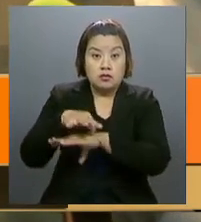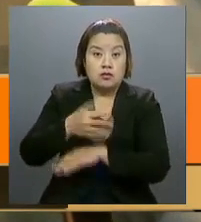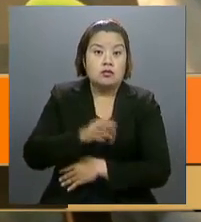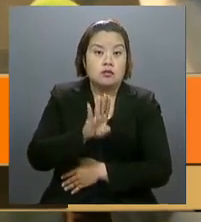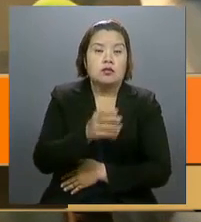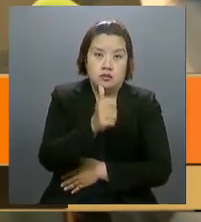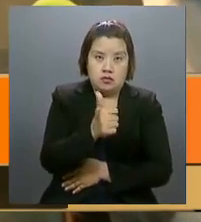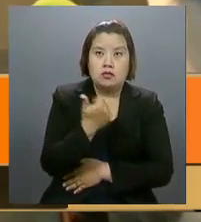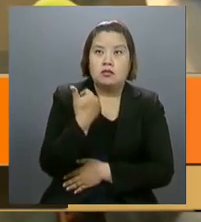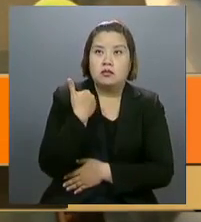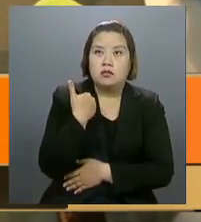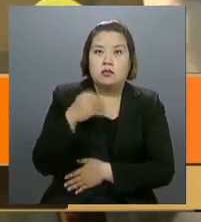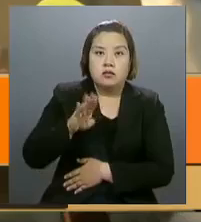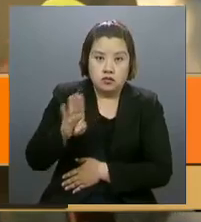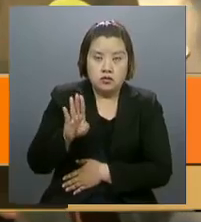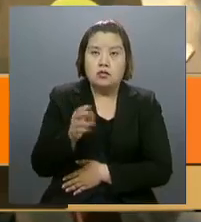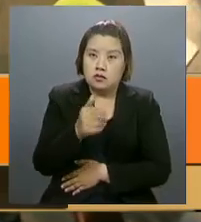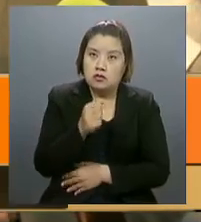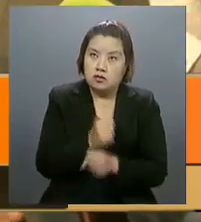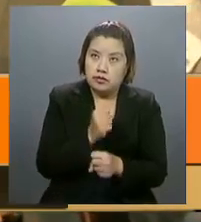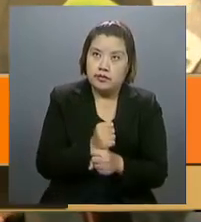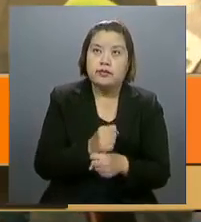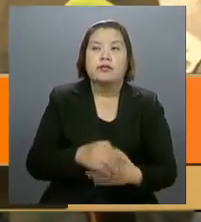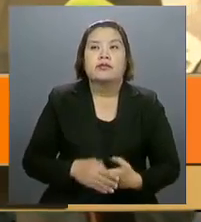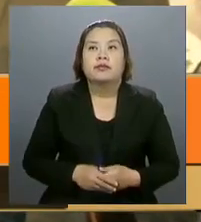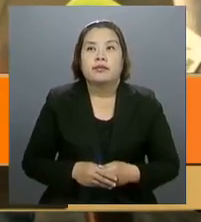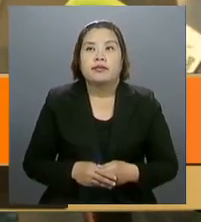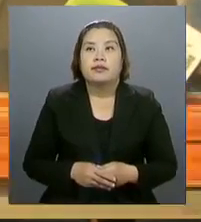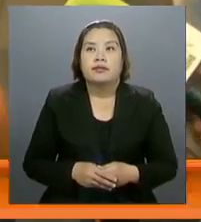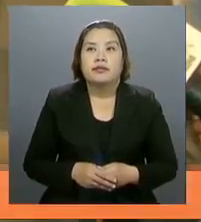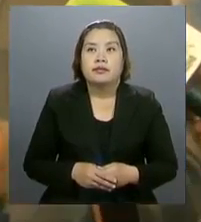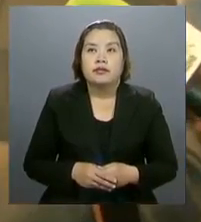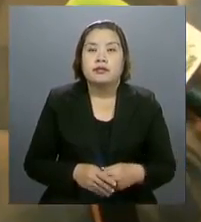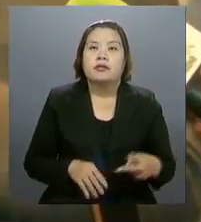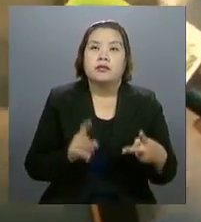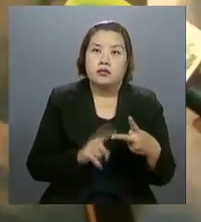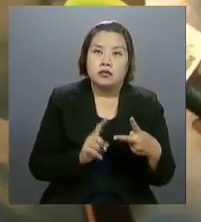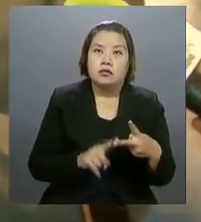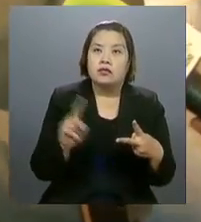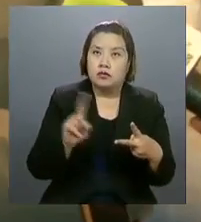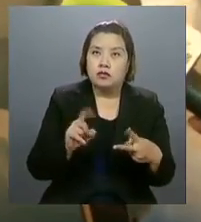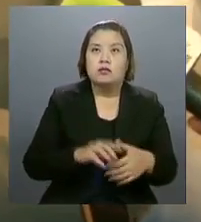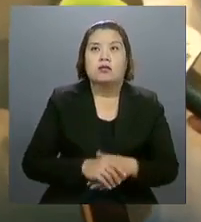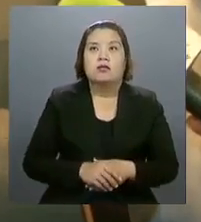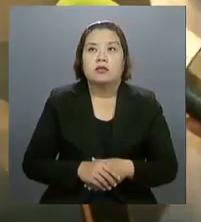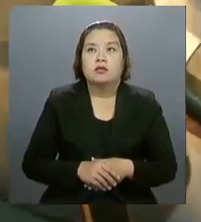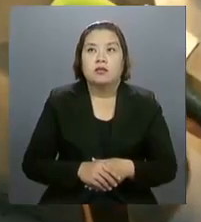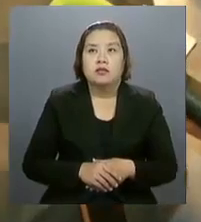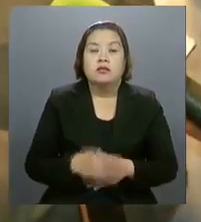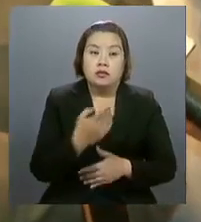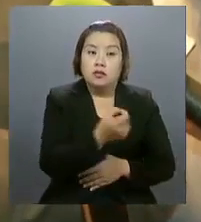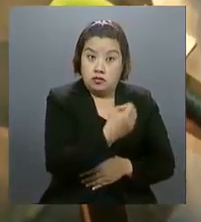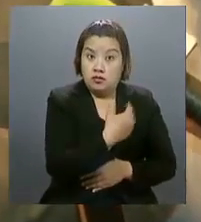ายจ้างคือประกอบการในการจะมาจ้างคนพิการเหล่านี้อีกส่วนหนึ่งเราก็ตามที่ท่านรัฐมนตรีได้พูดแล้วนะ